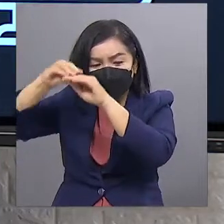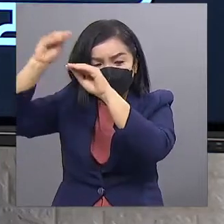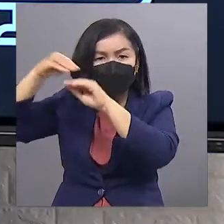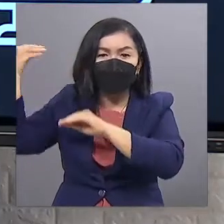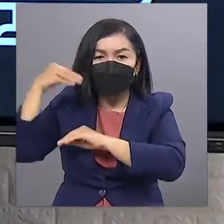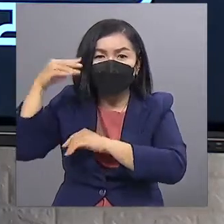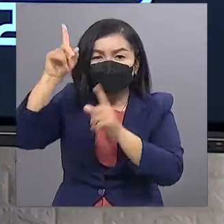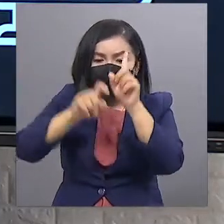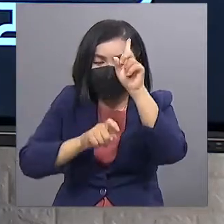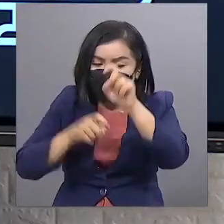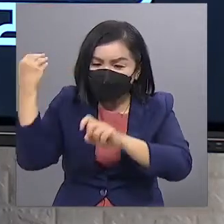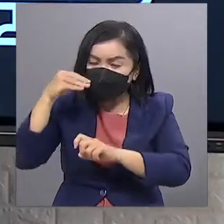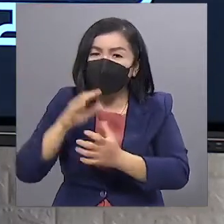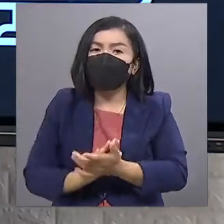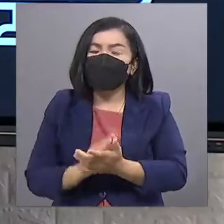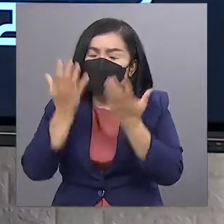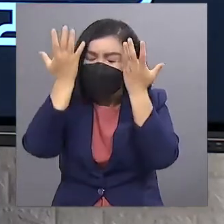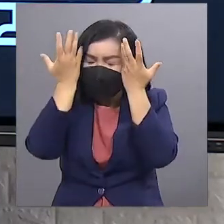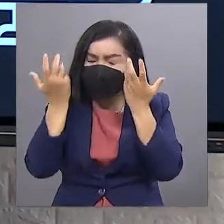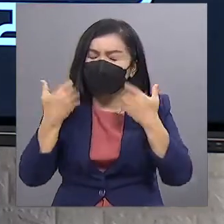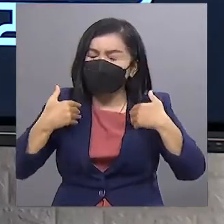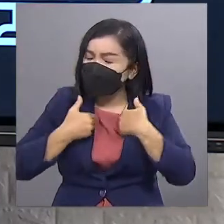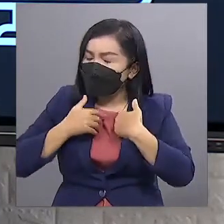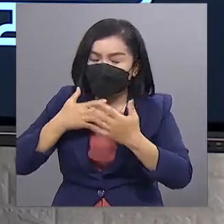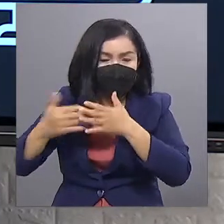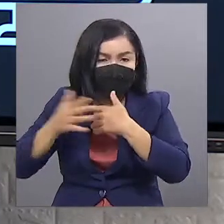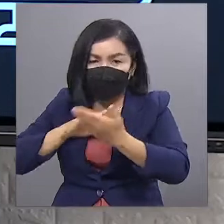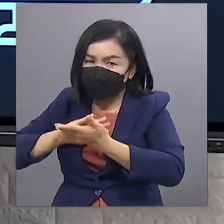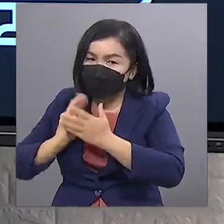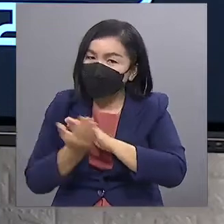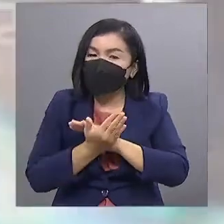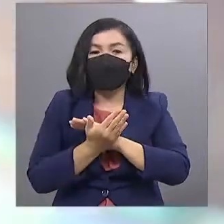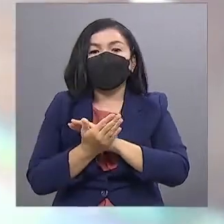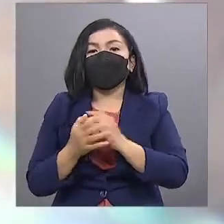่า arc caurum